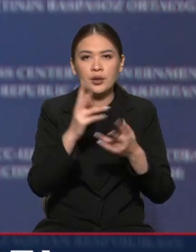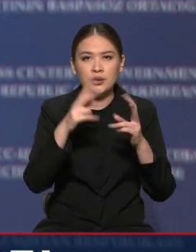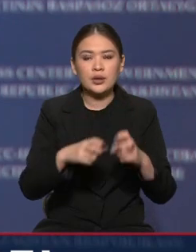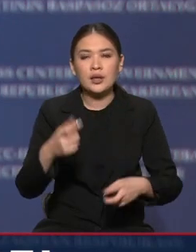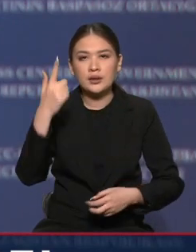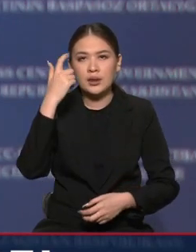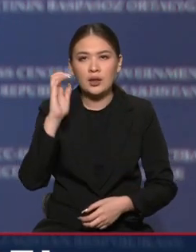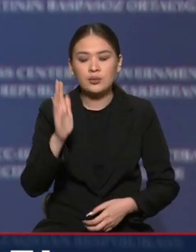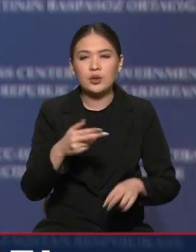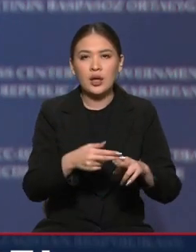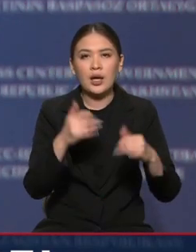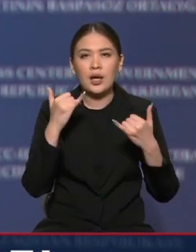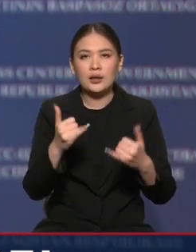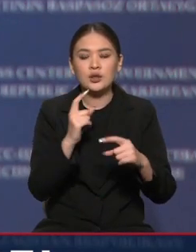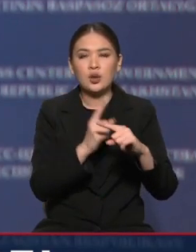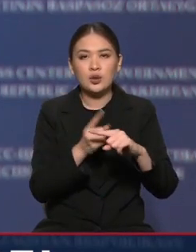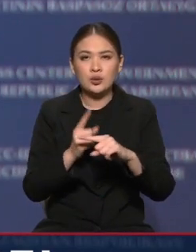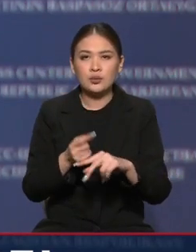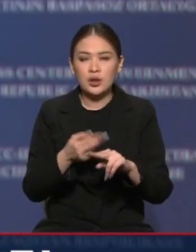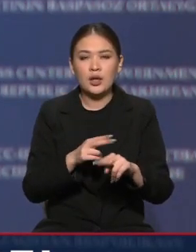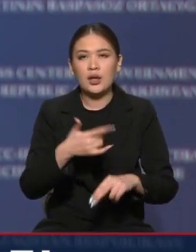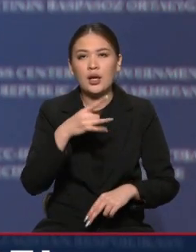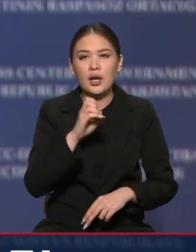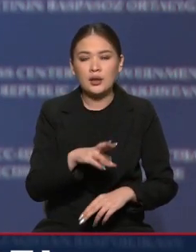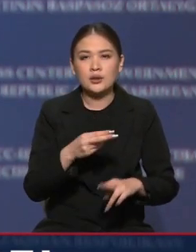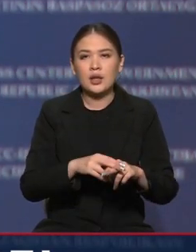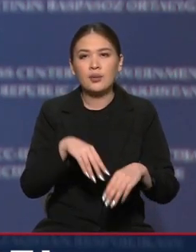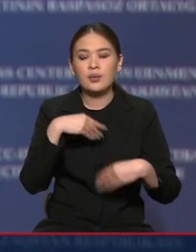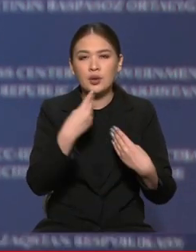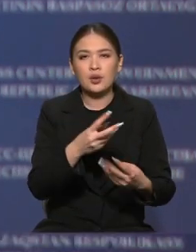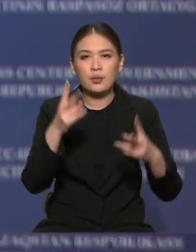ескерілетін болады. Қазір қосымша нысаналы гранттар бөлу жағы да қарастырылып жатыр.